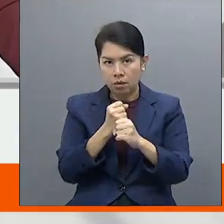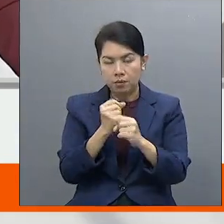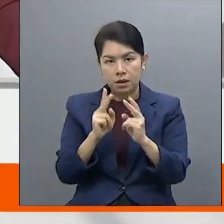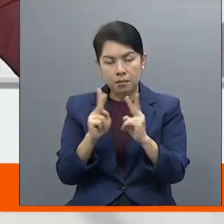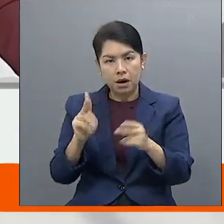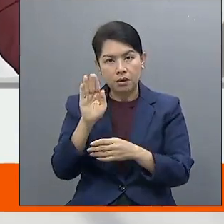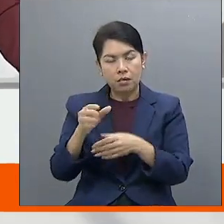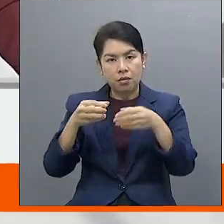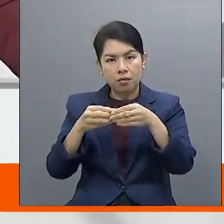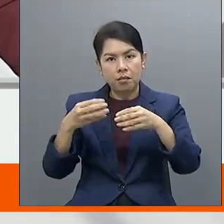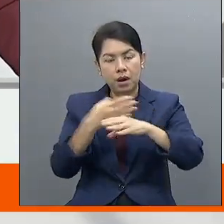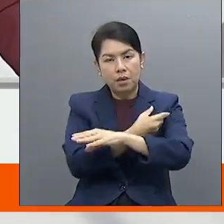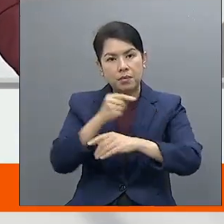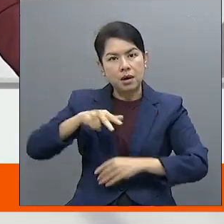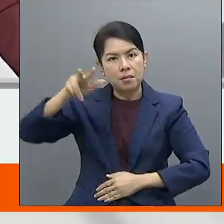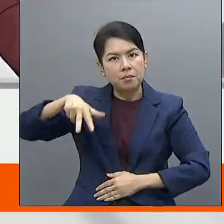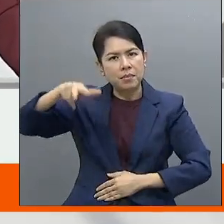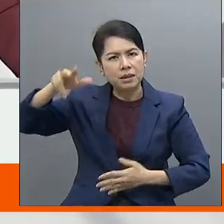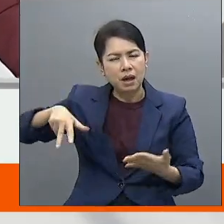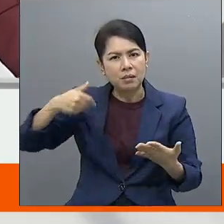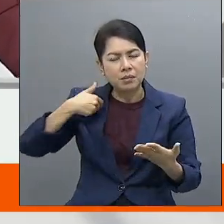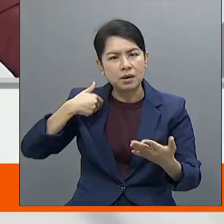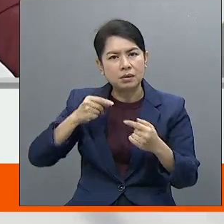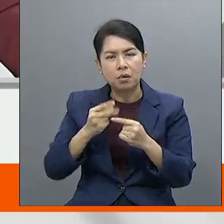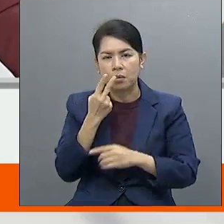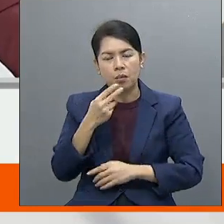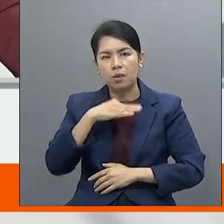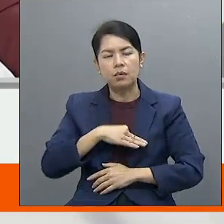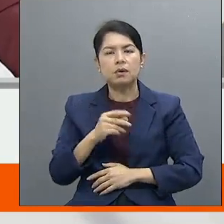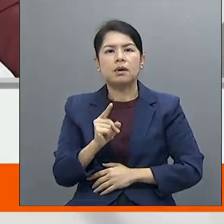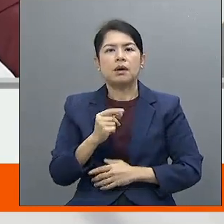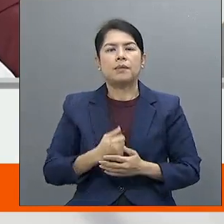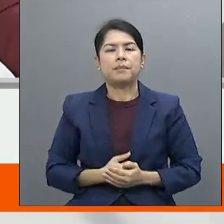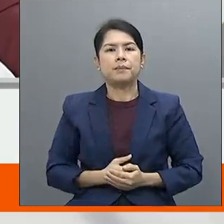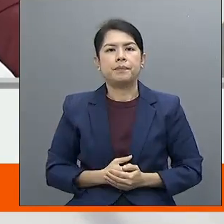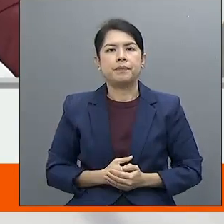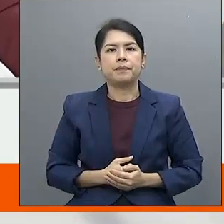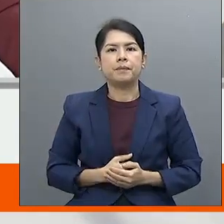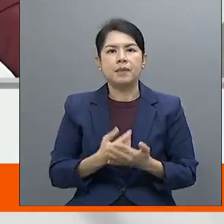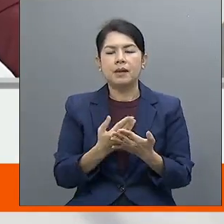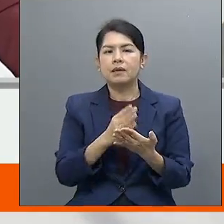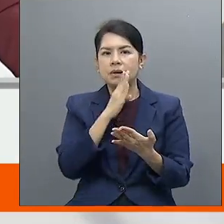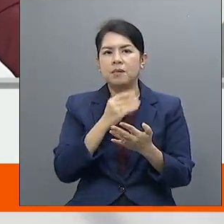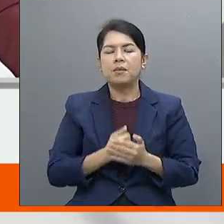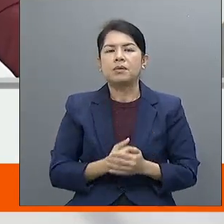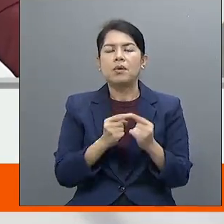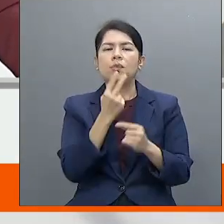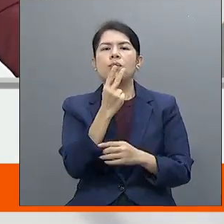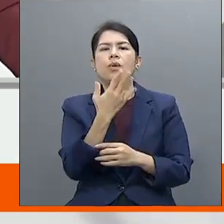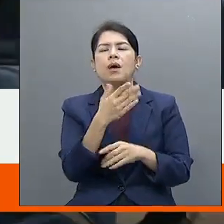ชี้ถึงสัญญาณอะไรจากเพื่อไทยกันแน่คะอาจารย ์อย่างนี้เป็นทฤษฎีสมคบคิดเล่นละคร